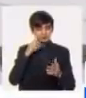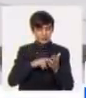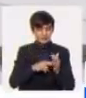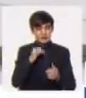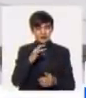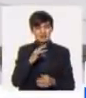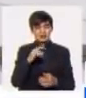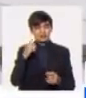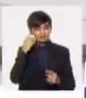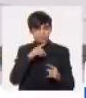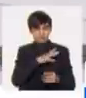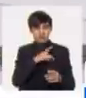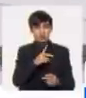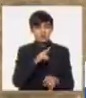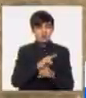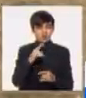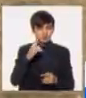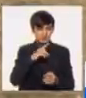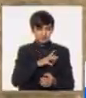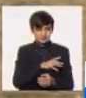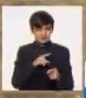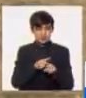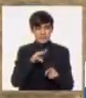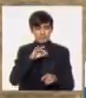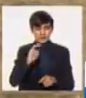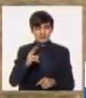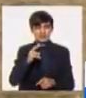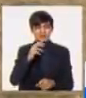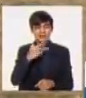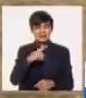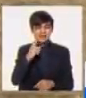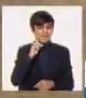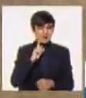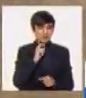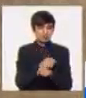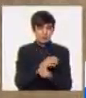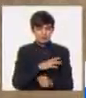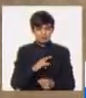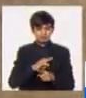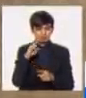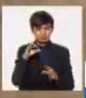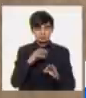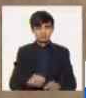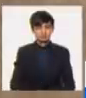и производители самолета. Полеты МиГ-31 в Казахстане временно приостановили.